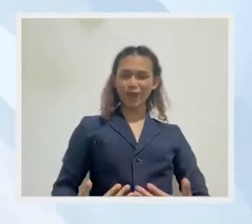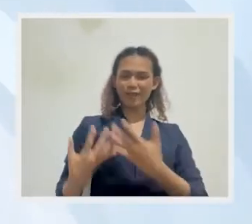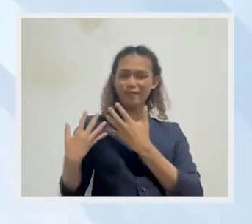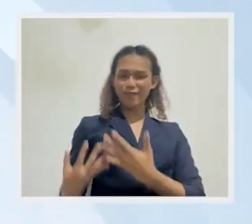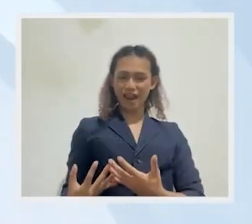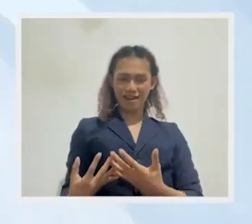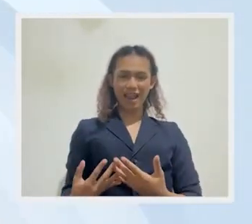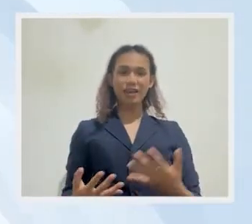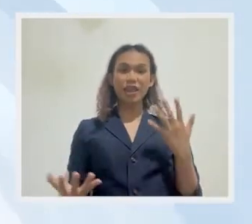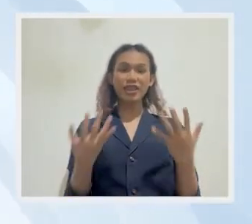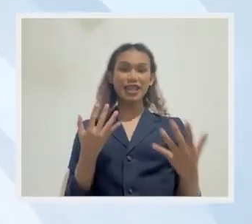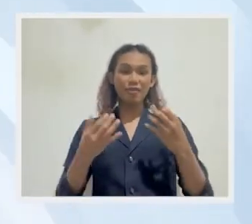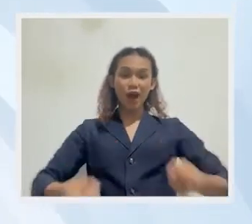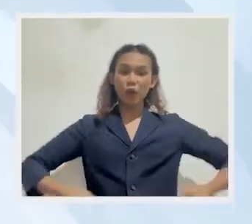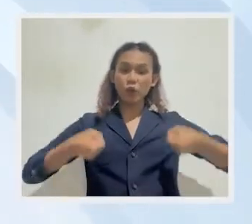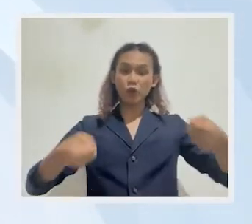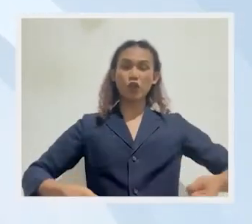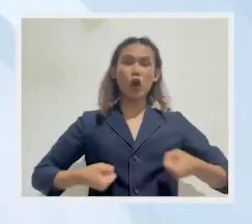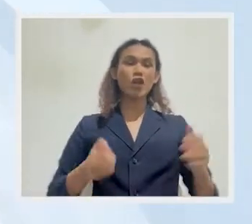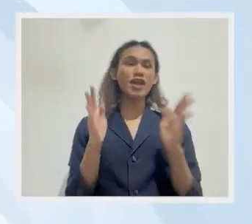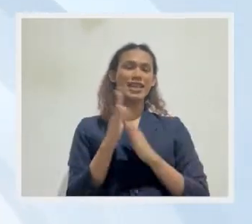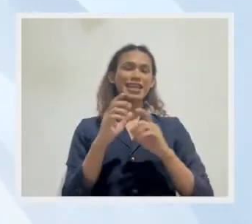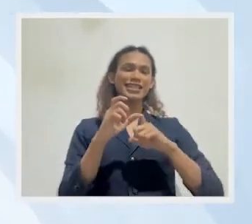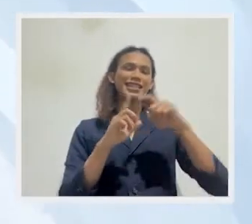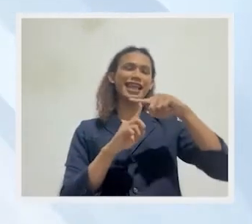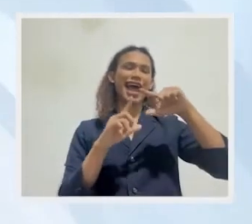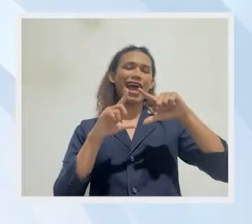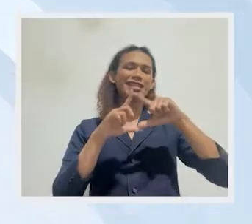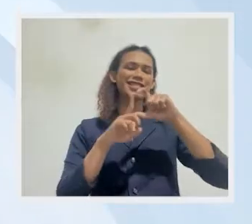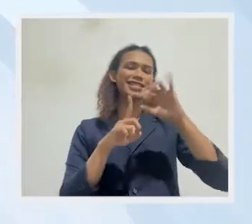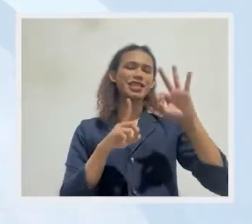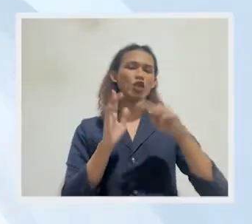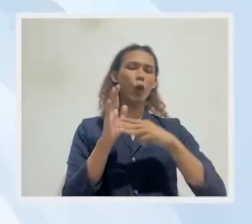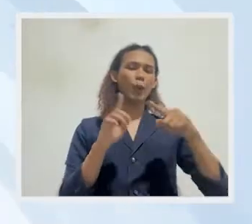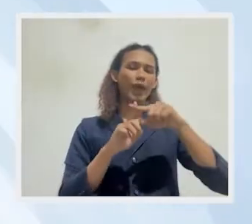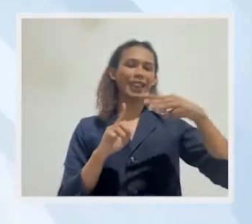badan pengguna kursi roda, dan stadiometer.